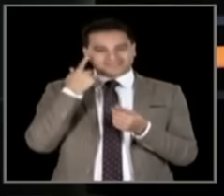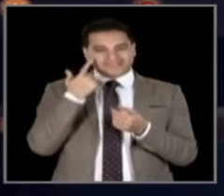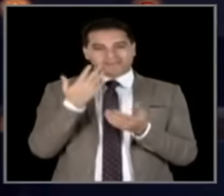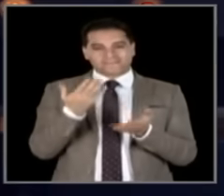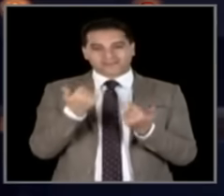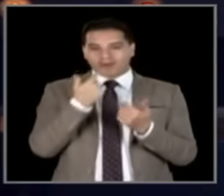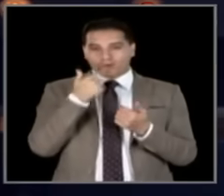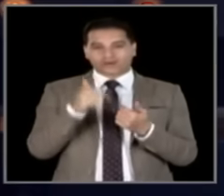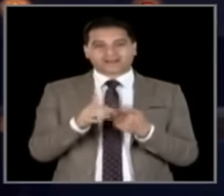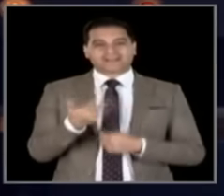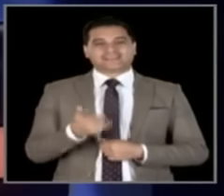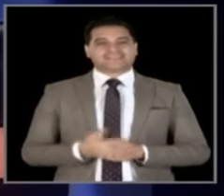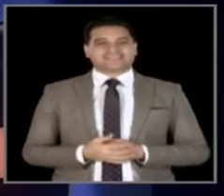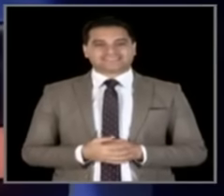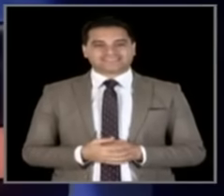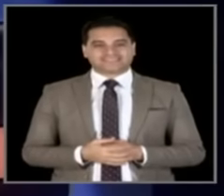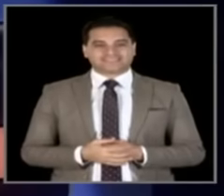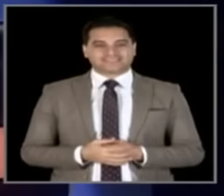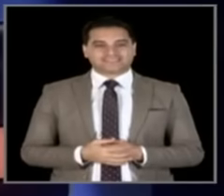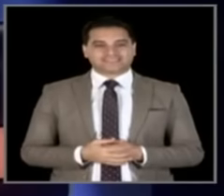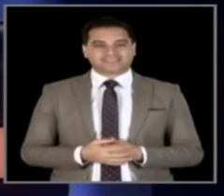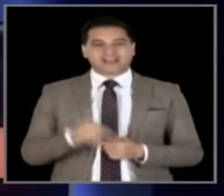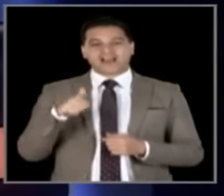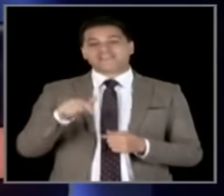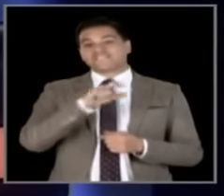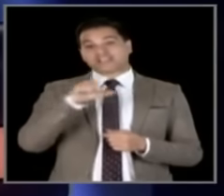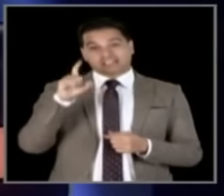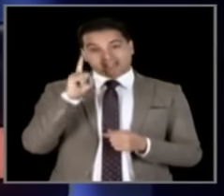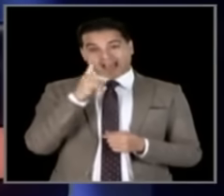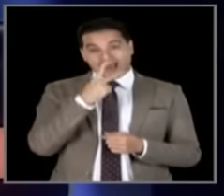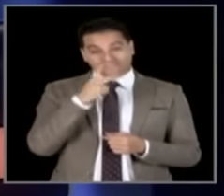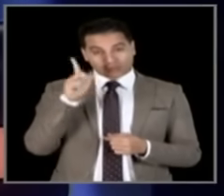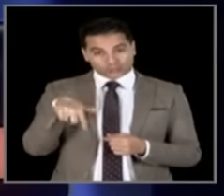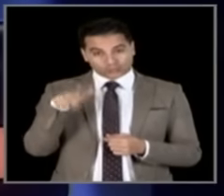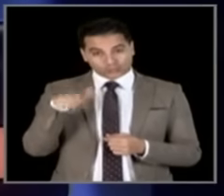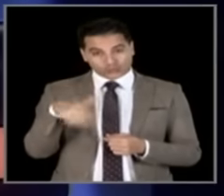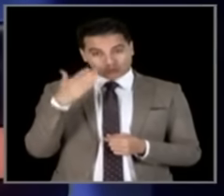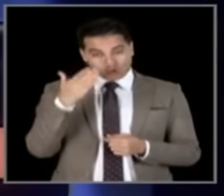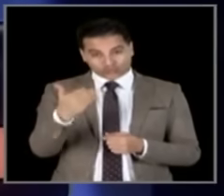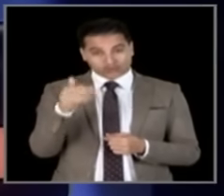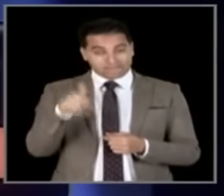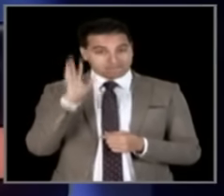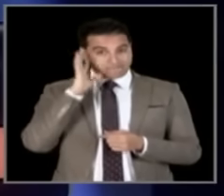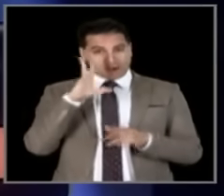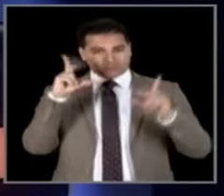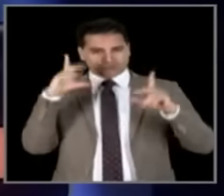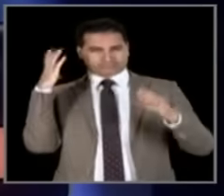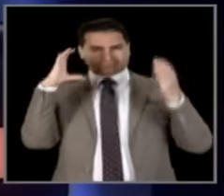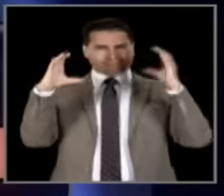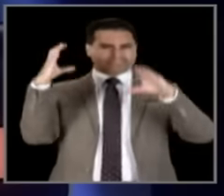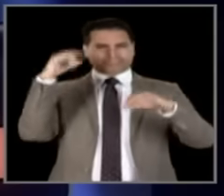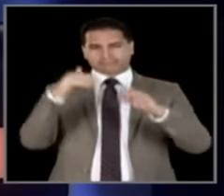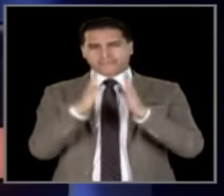يخليك. هتقدم لنا ايه؟ في سبتمبر عام 2016 كانت الشاشات المصرية